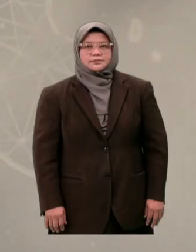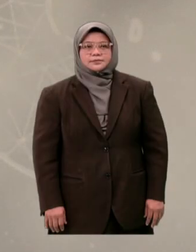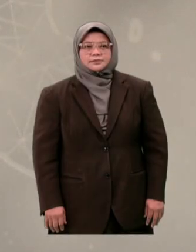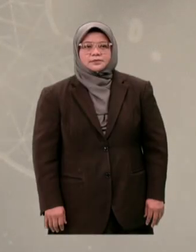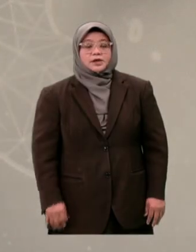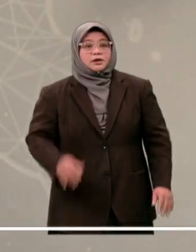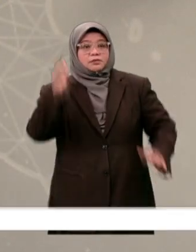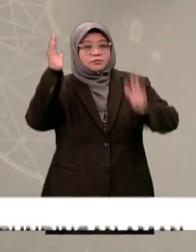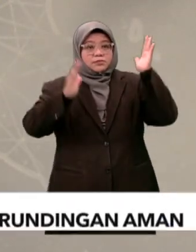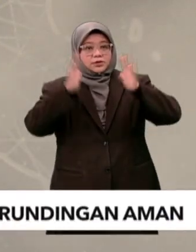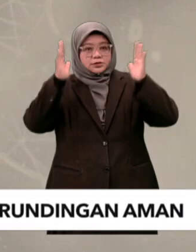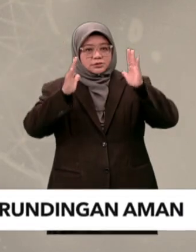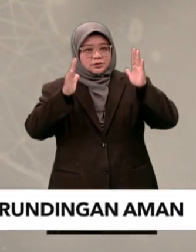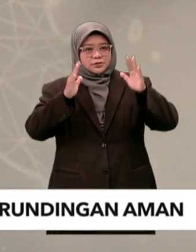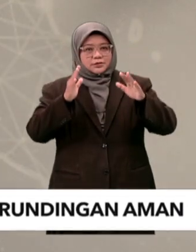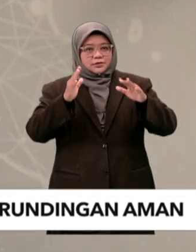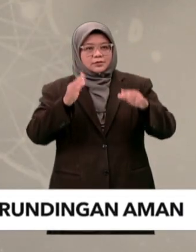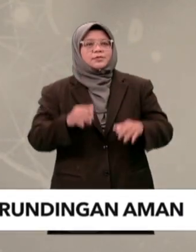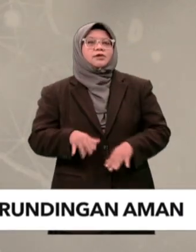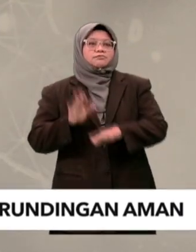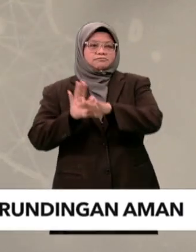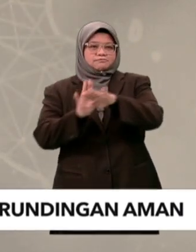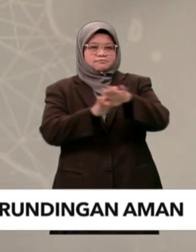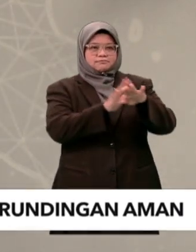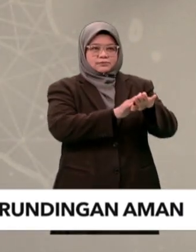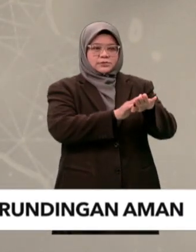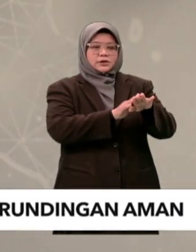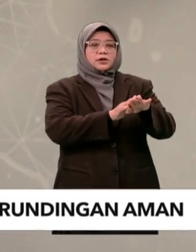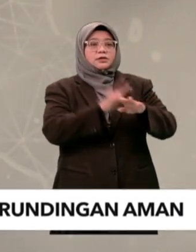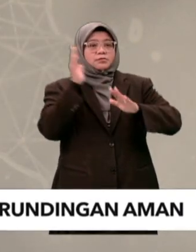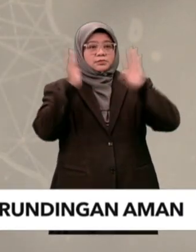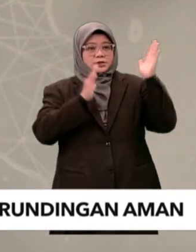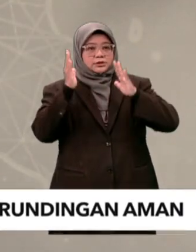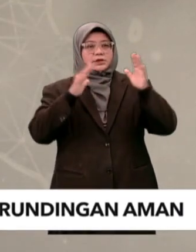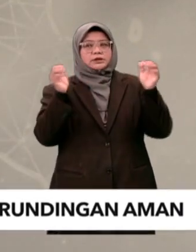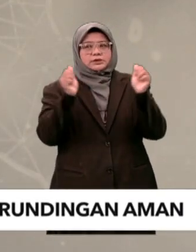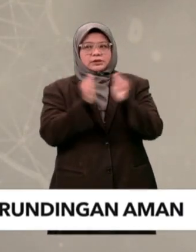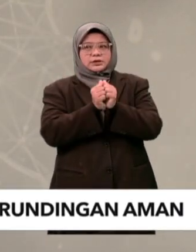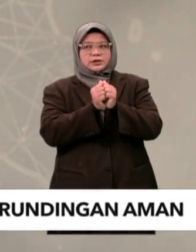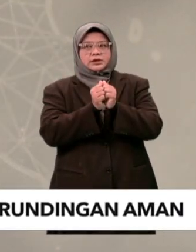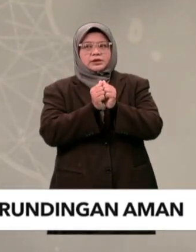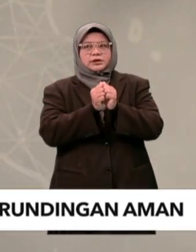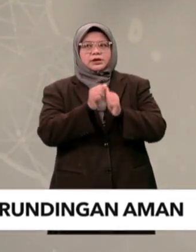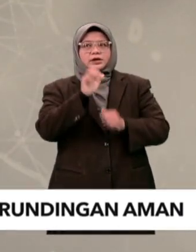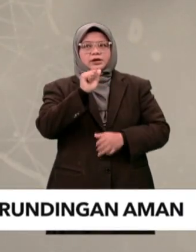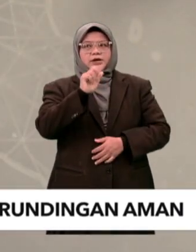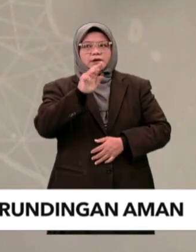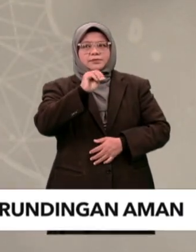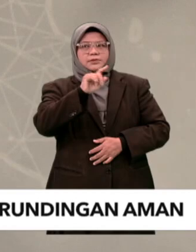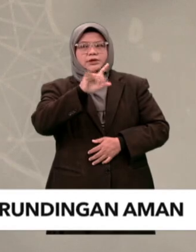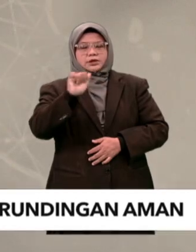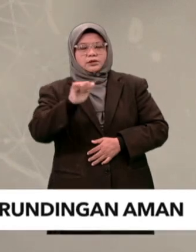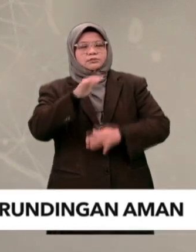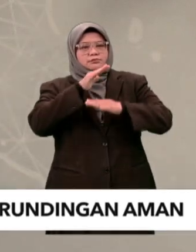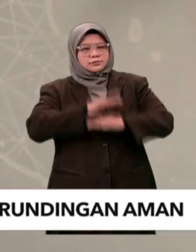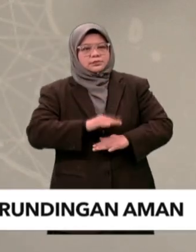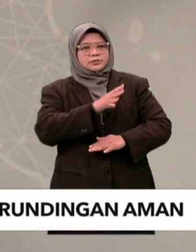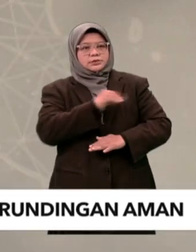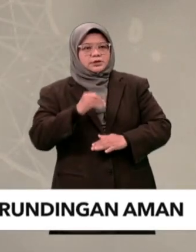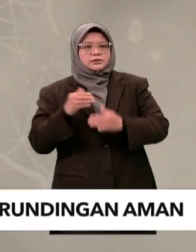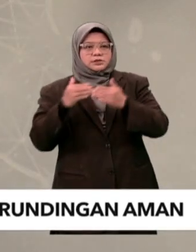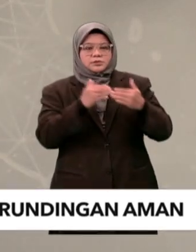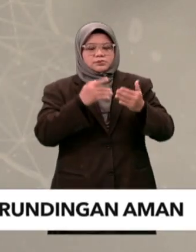rasio menyeru semua pihak yang terlibat dalam pertempuran antara azabaijan dan Armenia agar bertenang dan menyambung